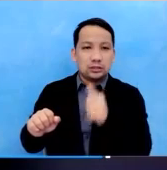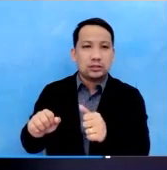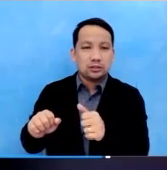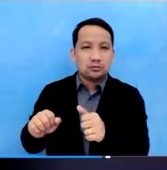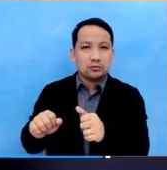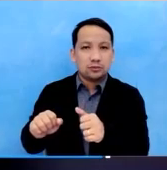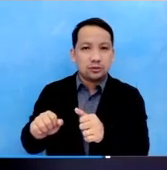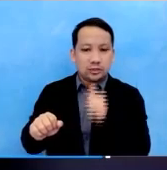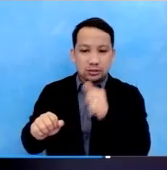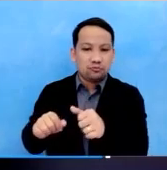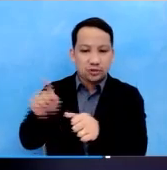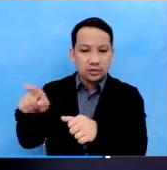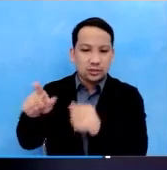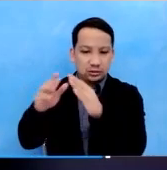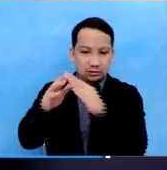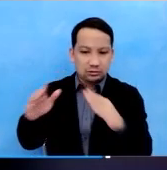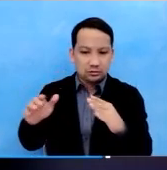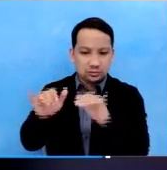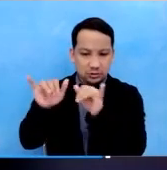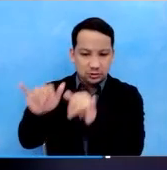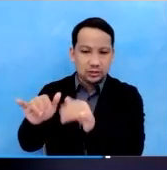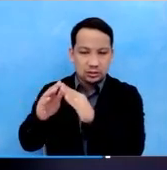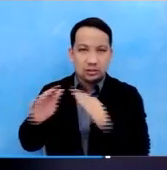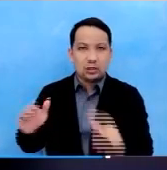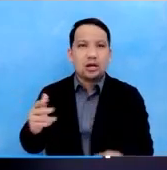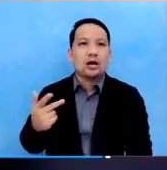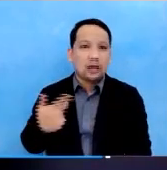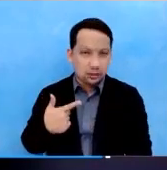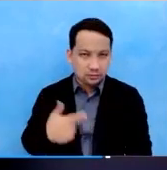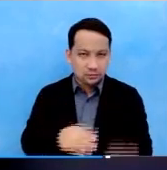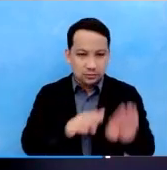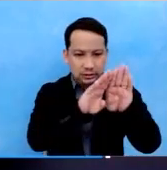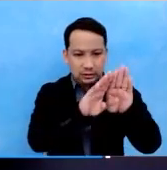matirhan kasi may mga cracks po.